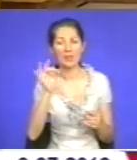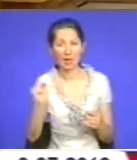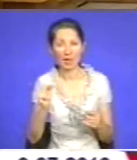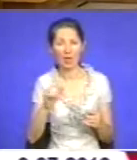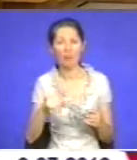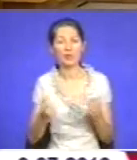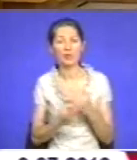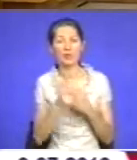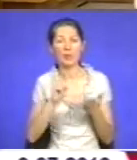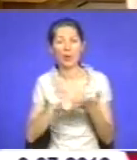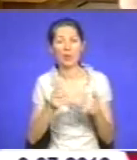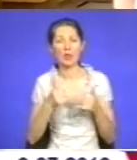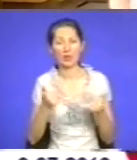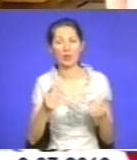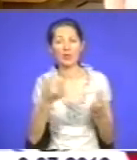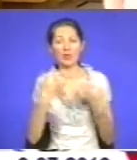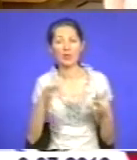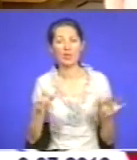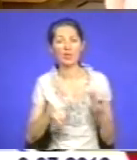Ці експонати, на мій погляд,